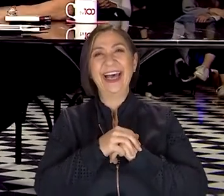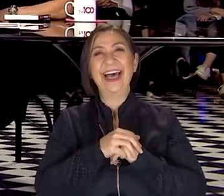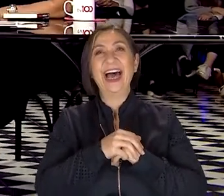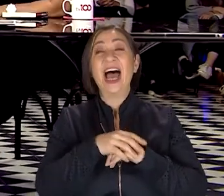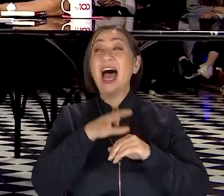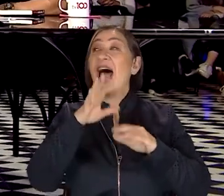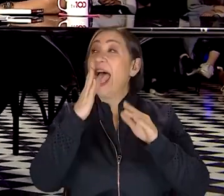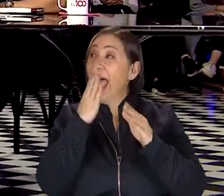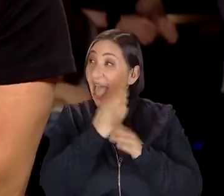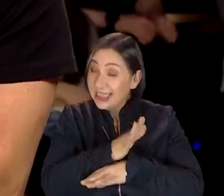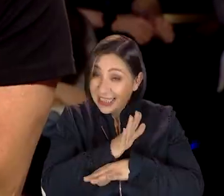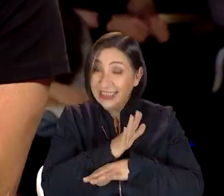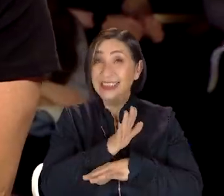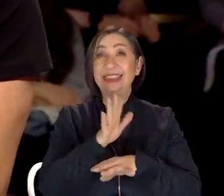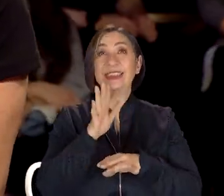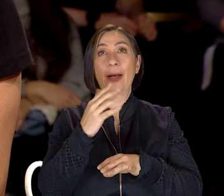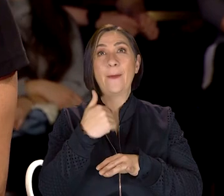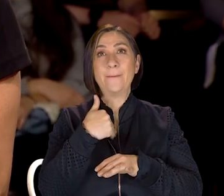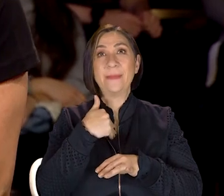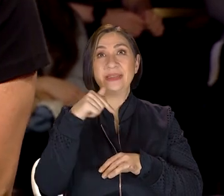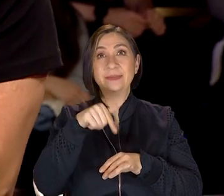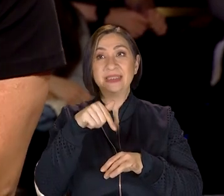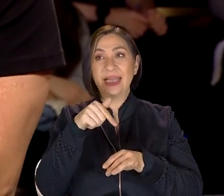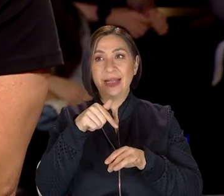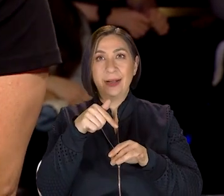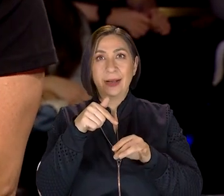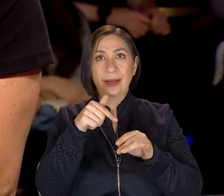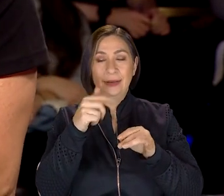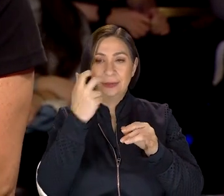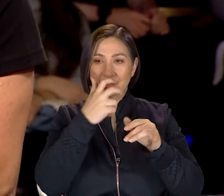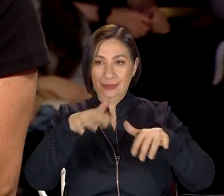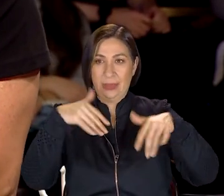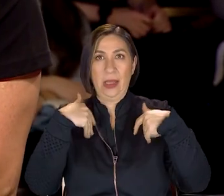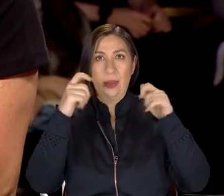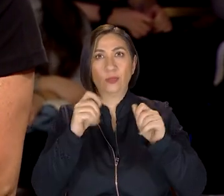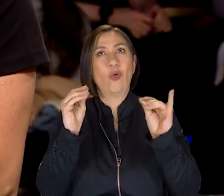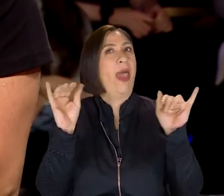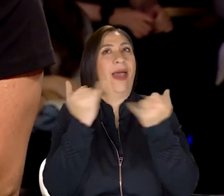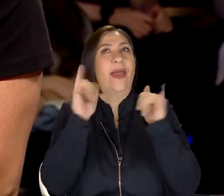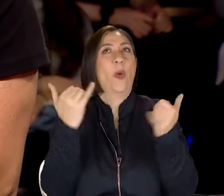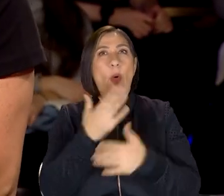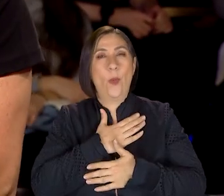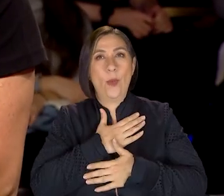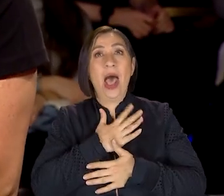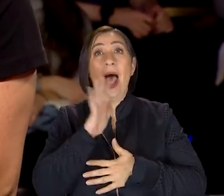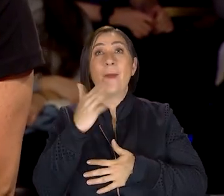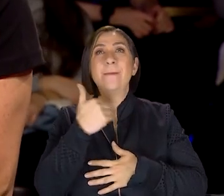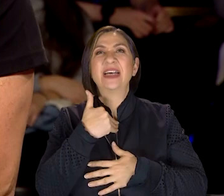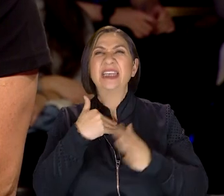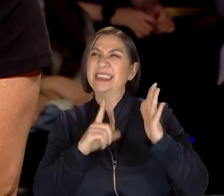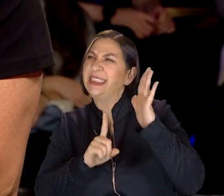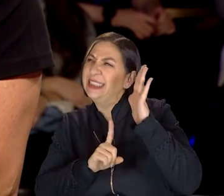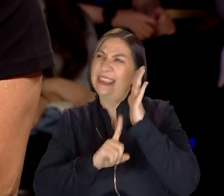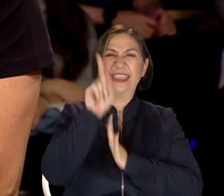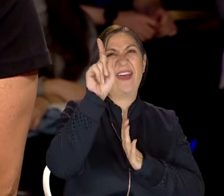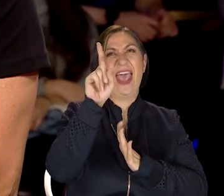yani esas yani şimdi ben hani sahnede de bunu yapıyorum çok da eğleniyorum yaparken ama bence zirve nokta